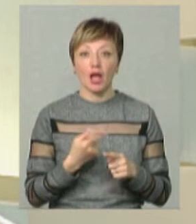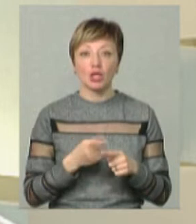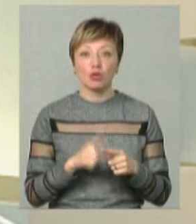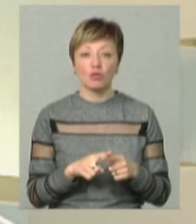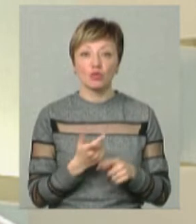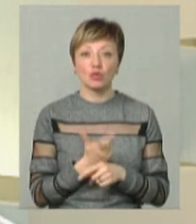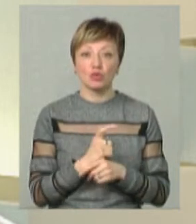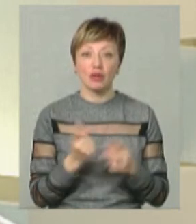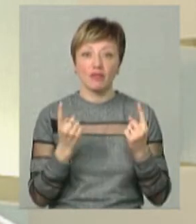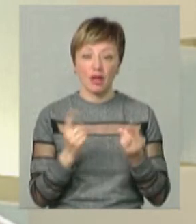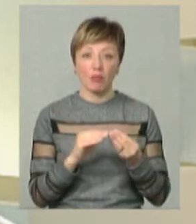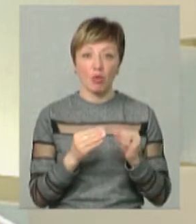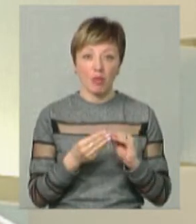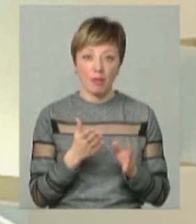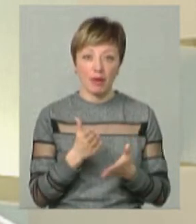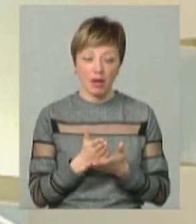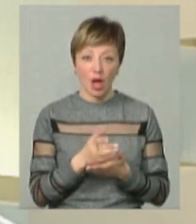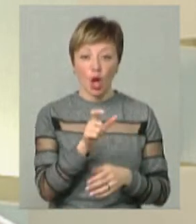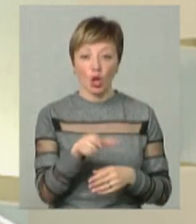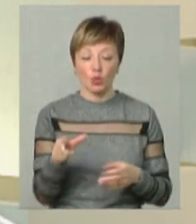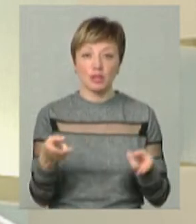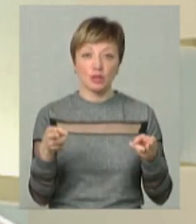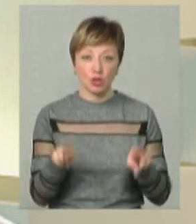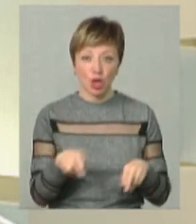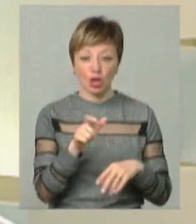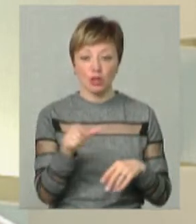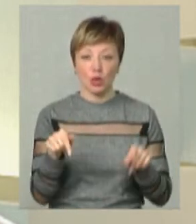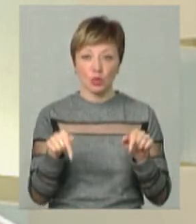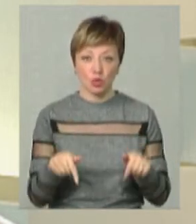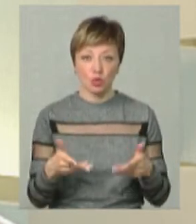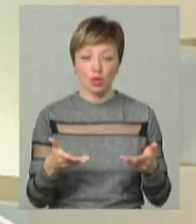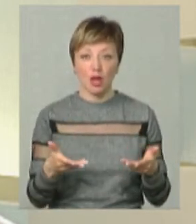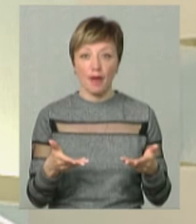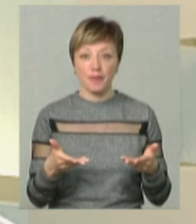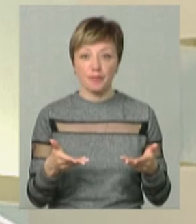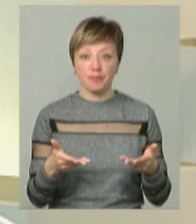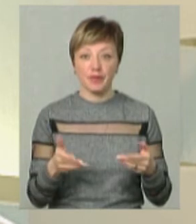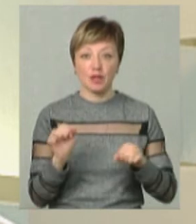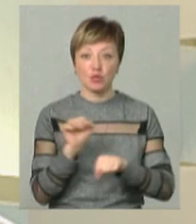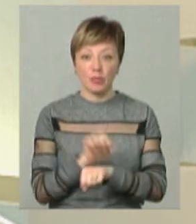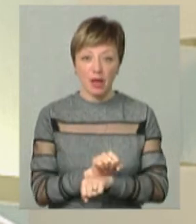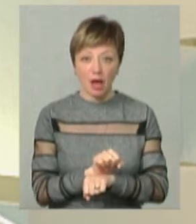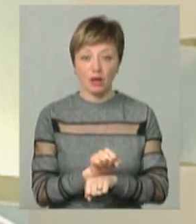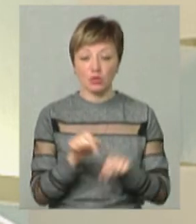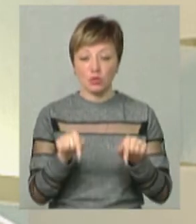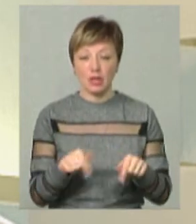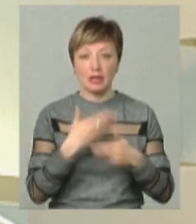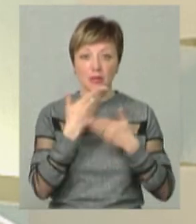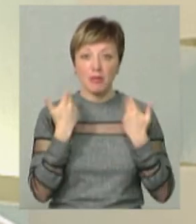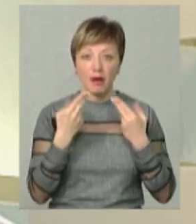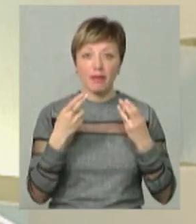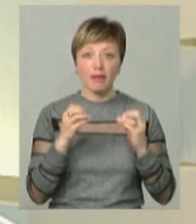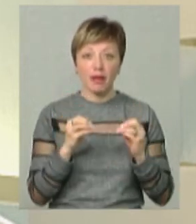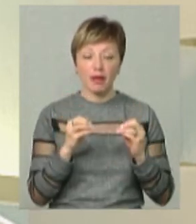дуже така велика проблема є, тому що люди залишаються, люди тут, ну, зупиняються і не мають, де, не